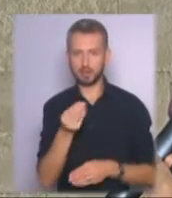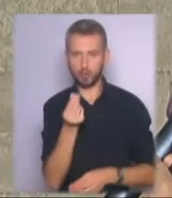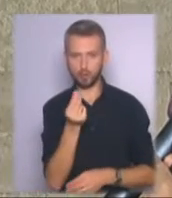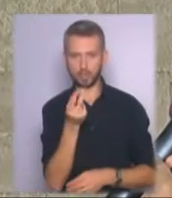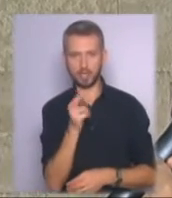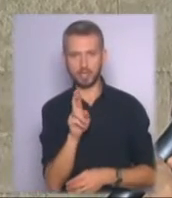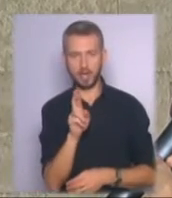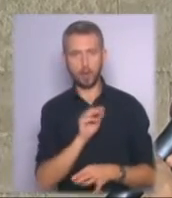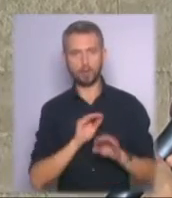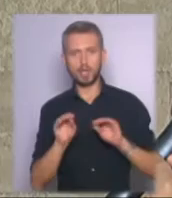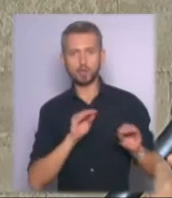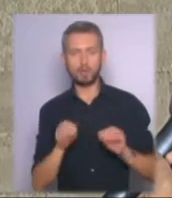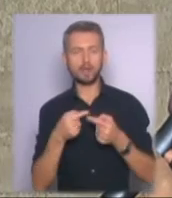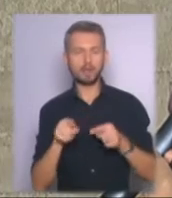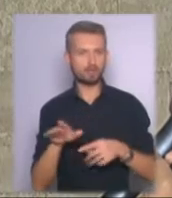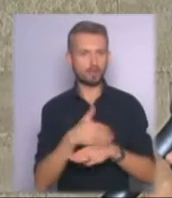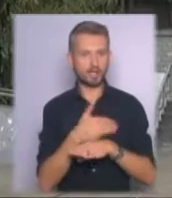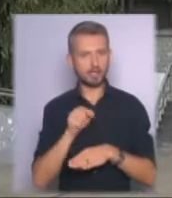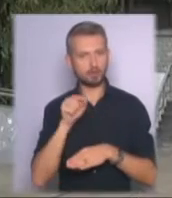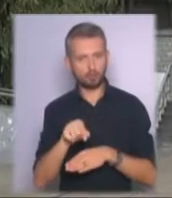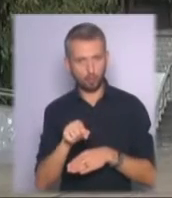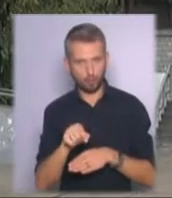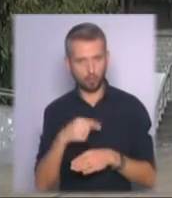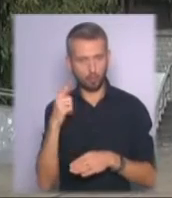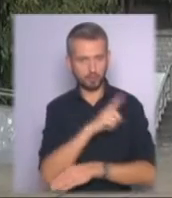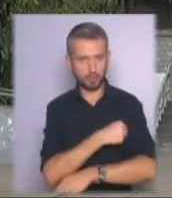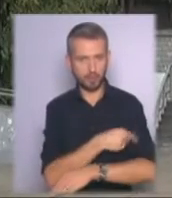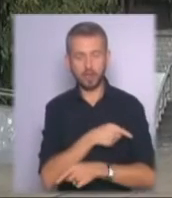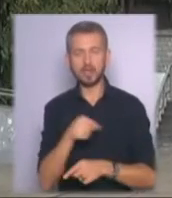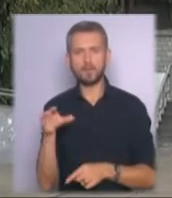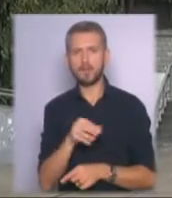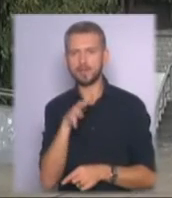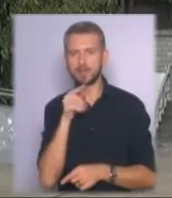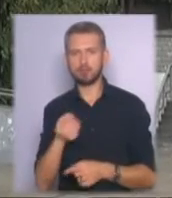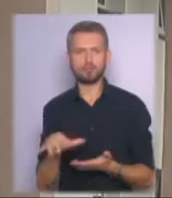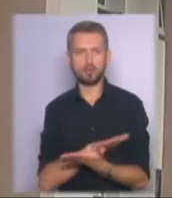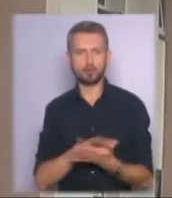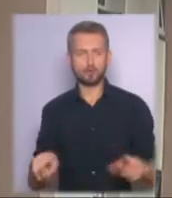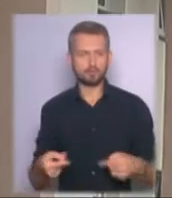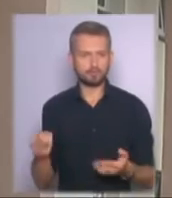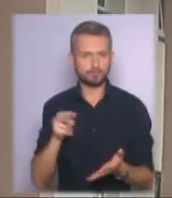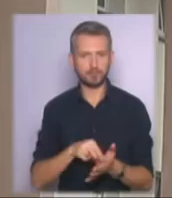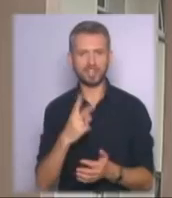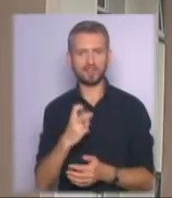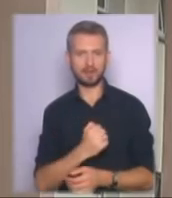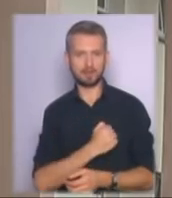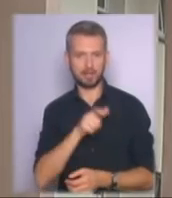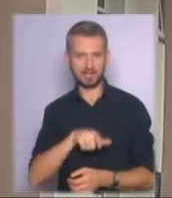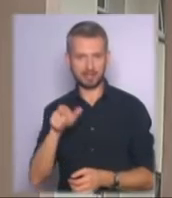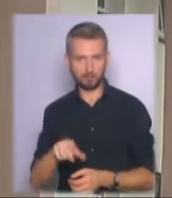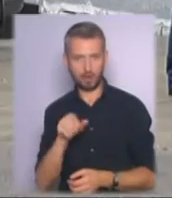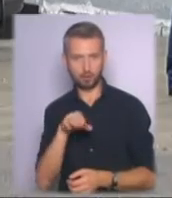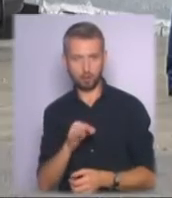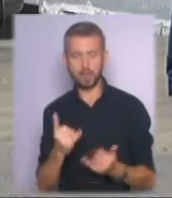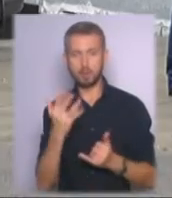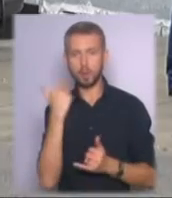для облаштування інших відділень цього госпіталю. За увесь час в шпиталі прийшли безкоштовну реабілітацію близько 200 бійців АТО. Тепер, коли тут